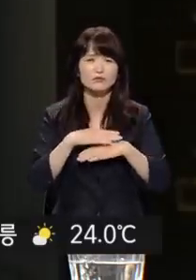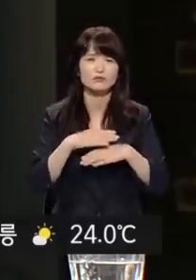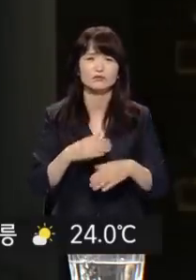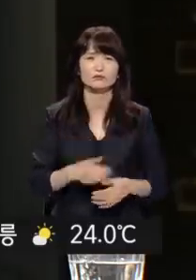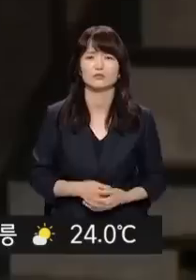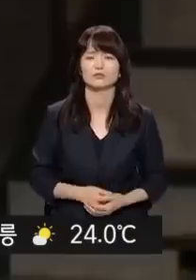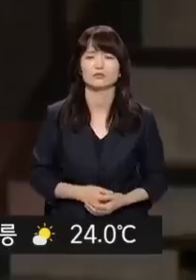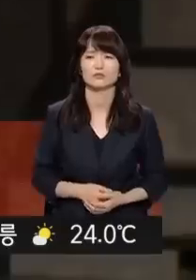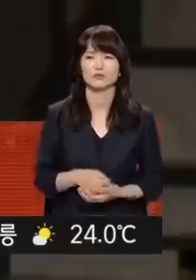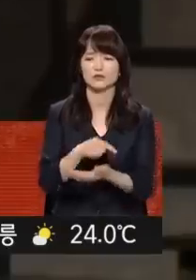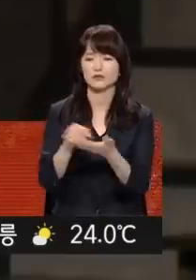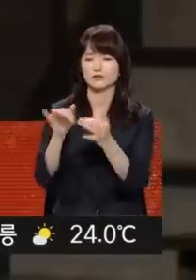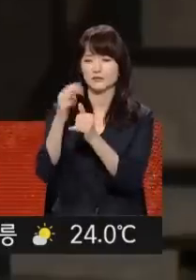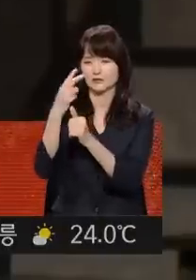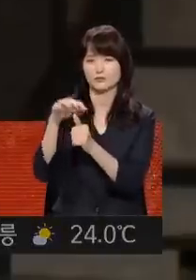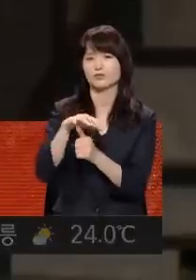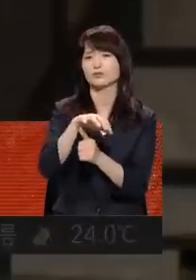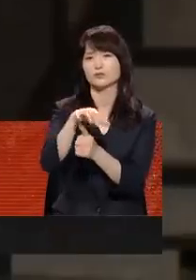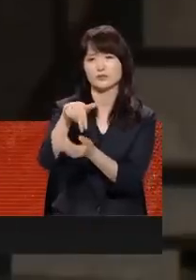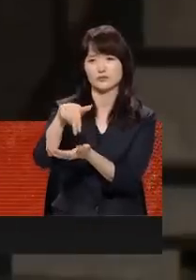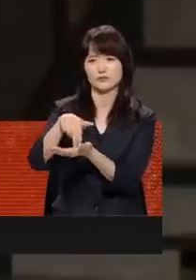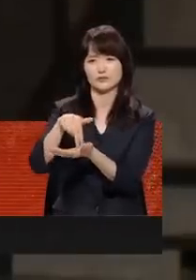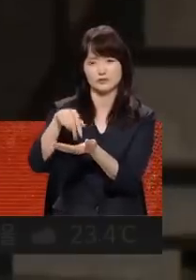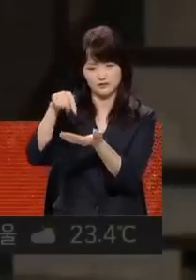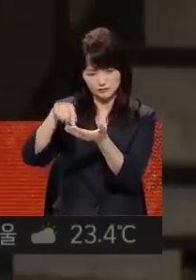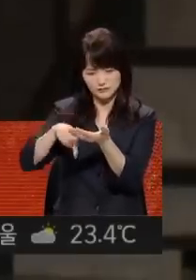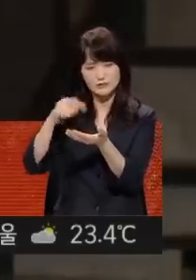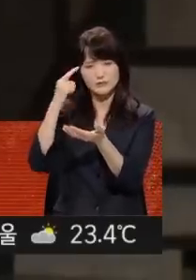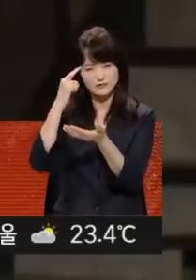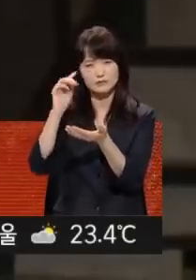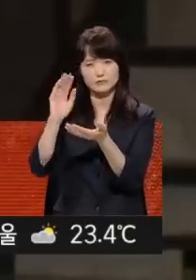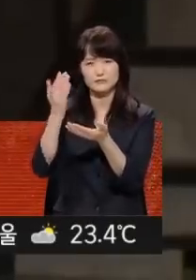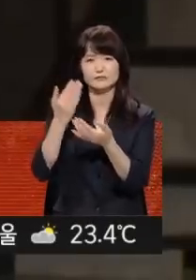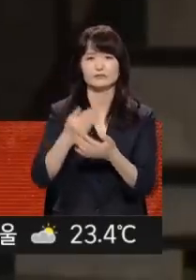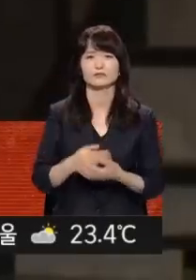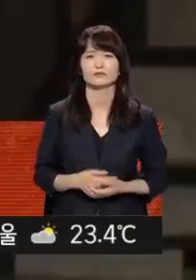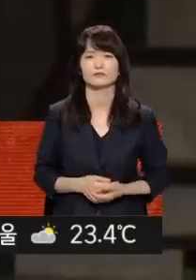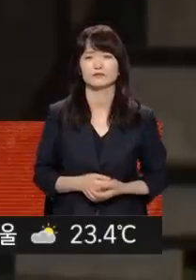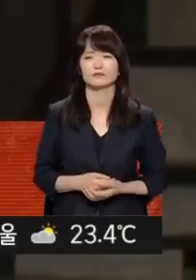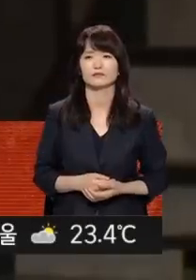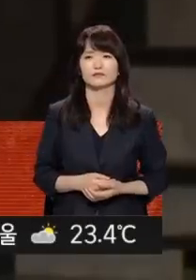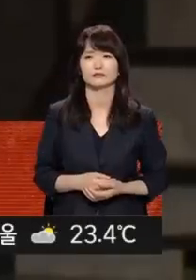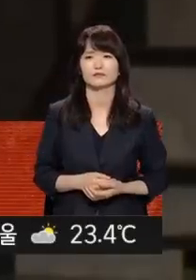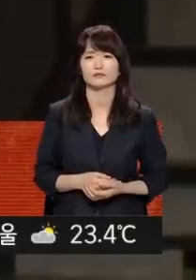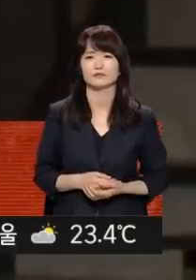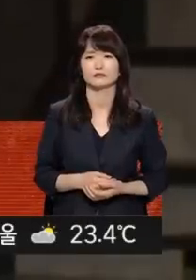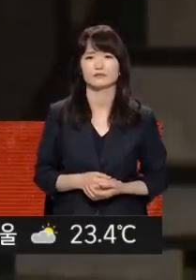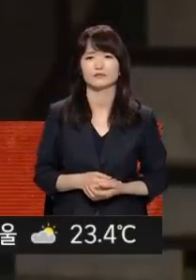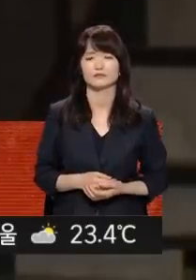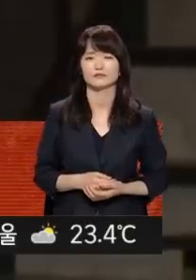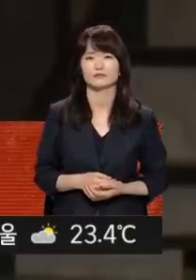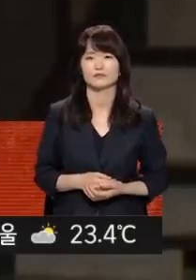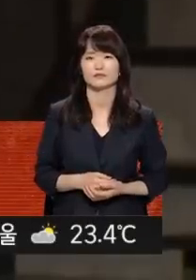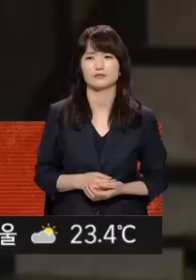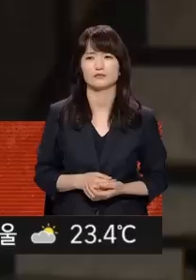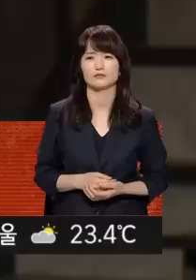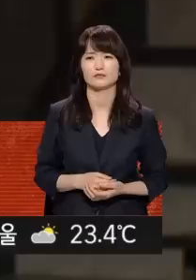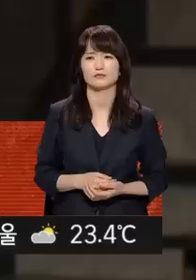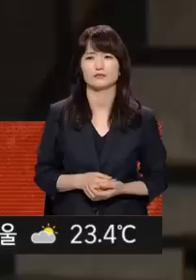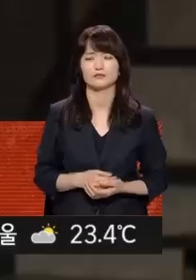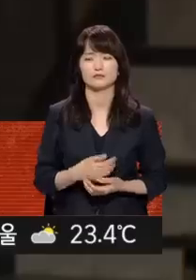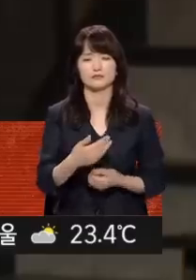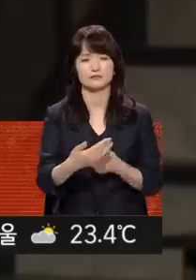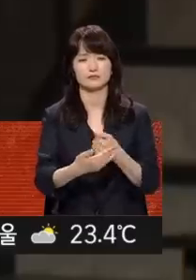그렇습니다 이거는 이제 피해자 보호 측면에서 우리가 깊이 생각을 해야 되는데 사실 도움을 그 요청하는 그런